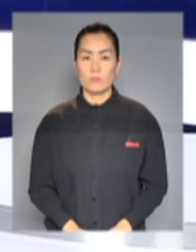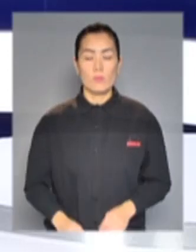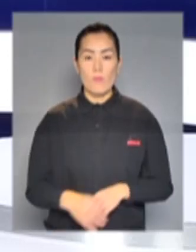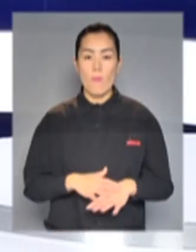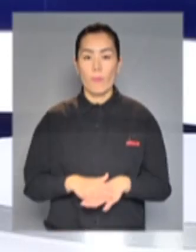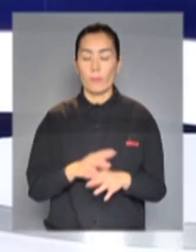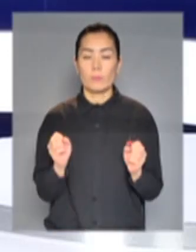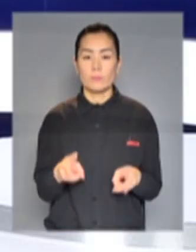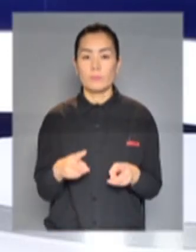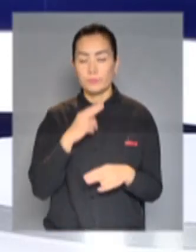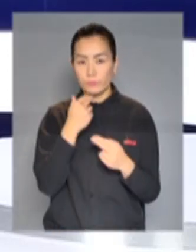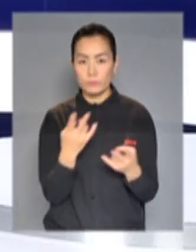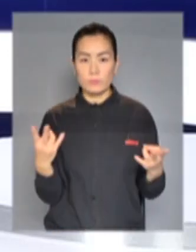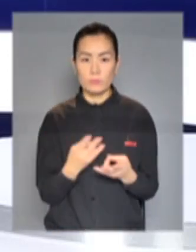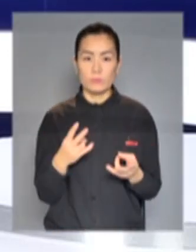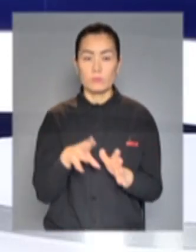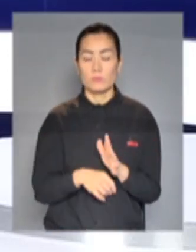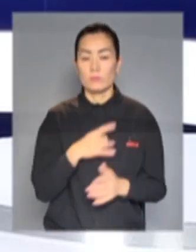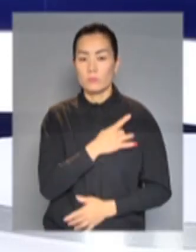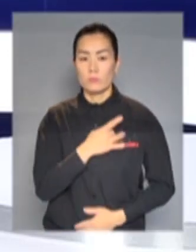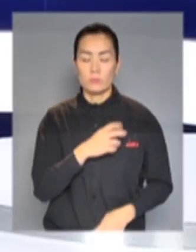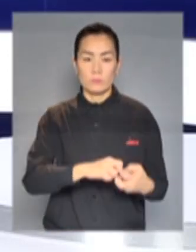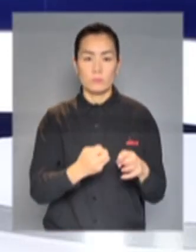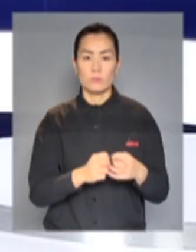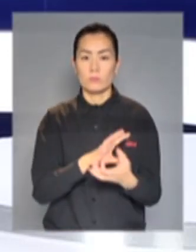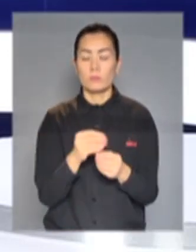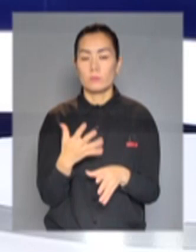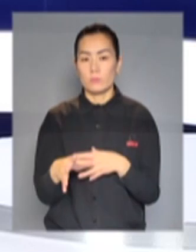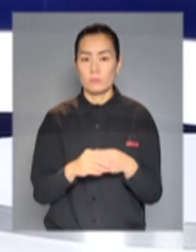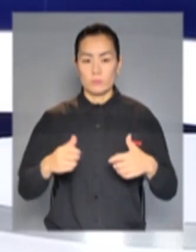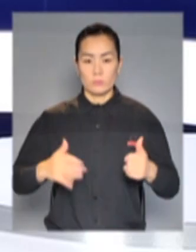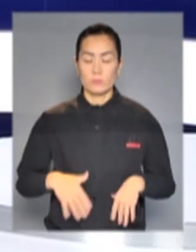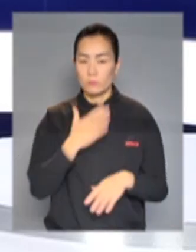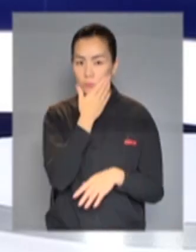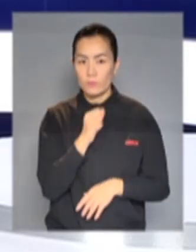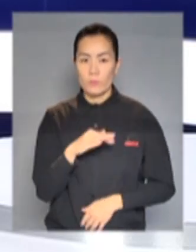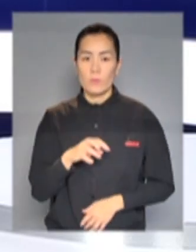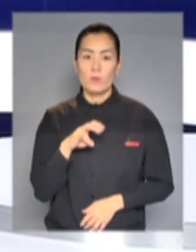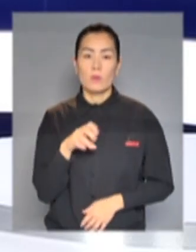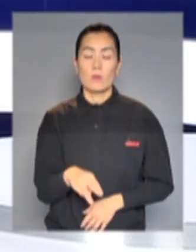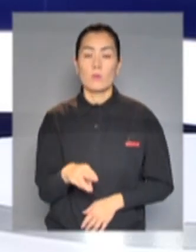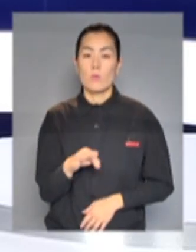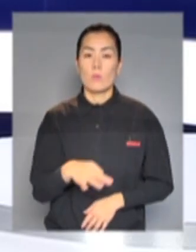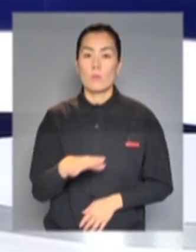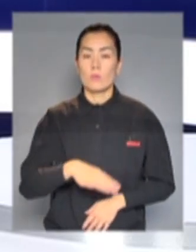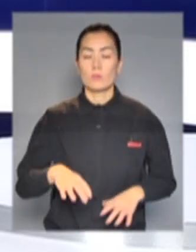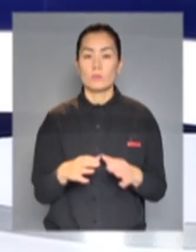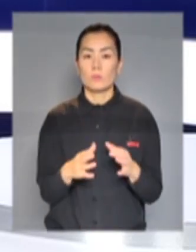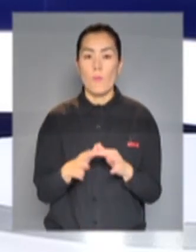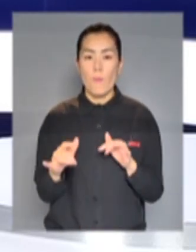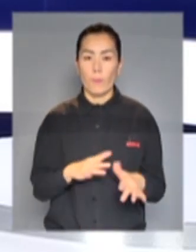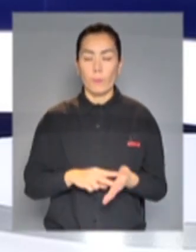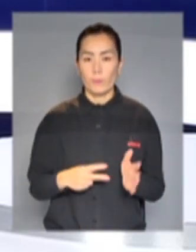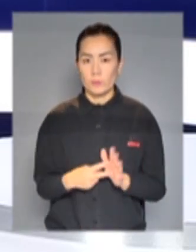Халық талабына ұдайы назар аударып, оларды толғандырған мәселелерді бірлесіп шешуде Аманат партиясының Атырау облыстық филиалы